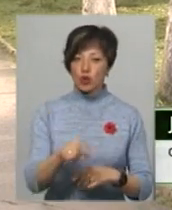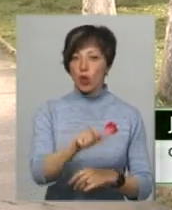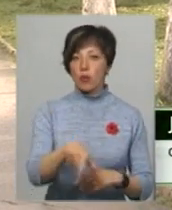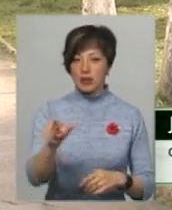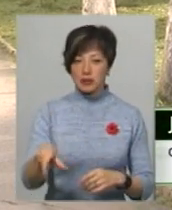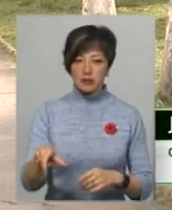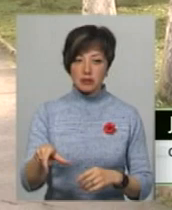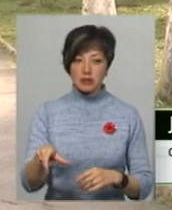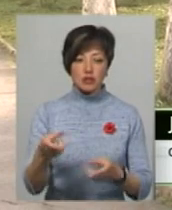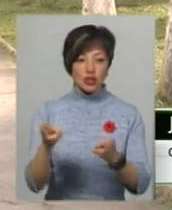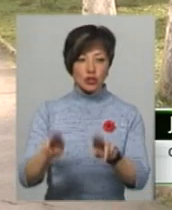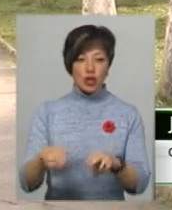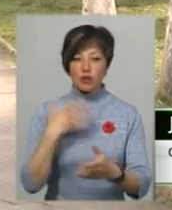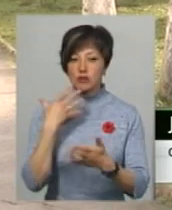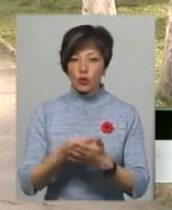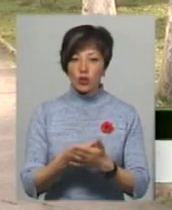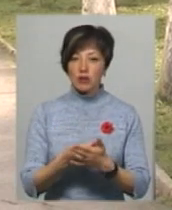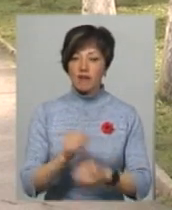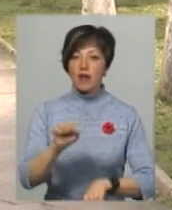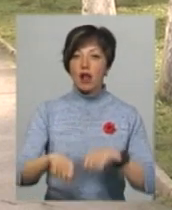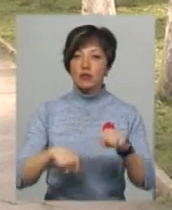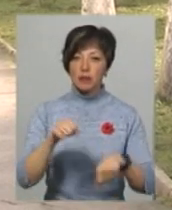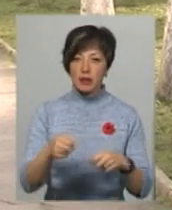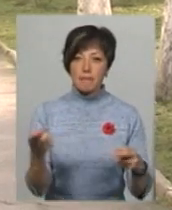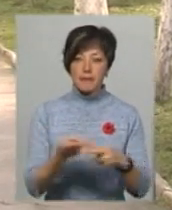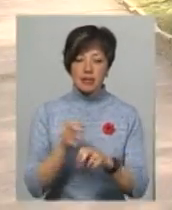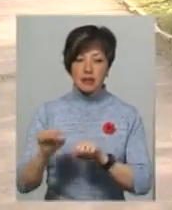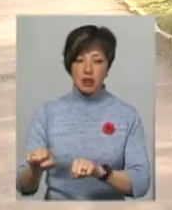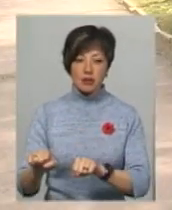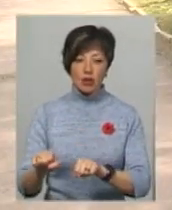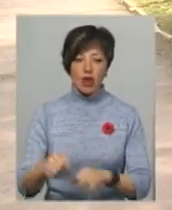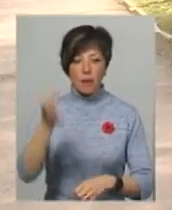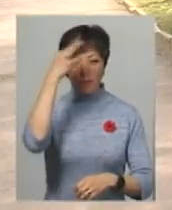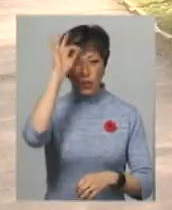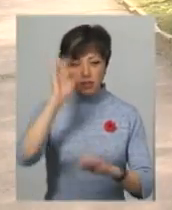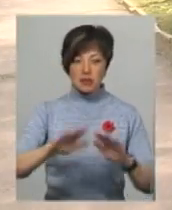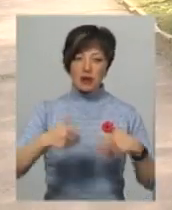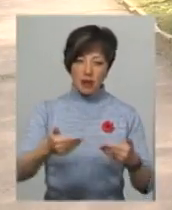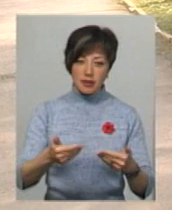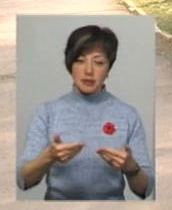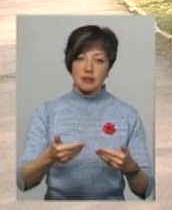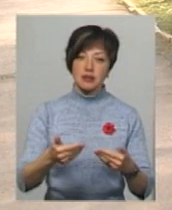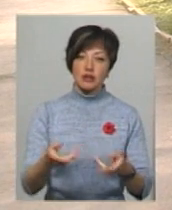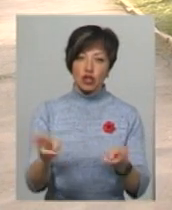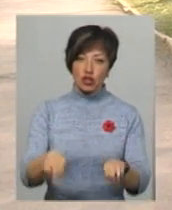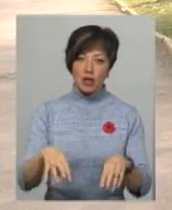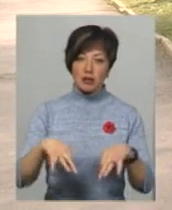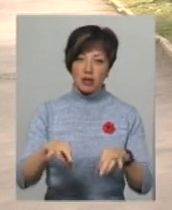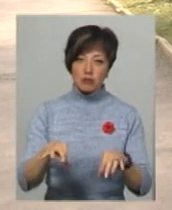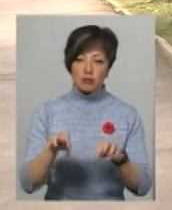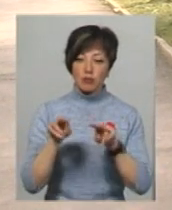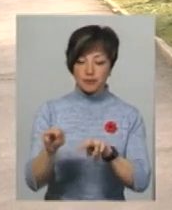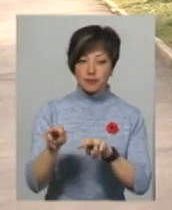громадяни залишають свої велосипеди без захисту. Поліцейські радять залишати транспортні засоби або в полі